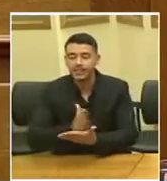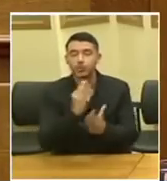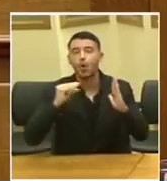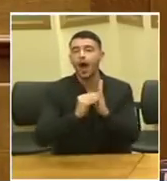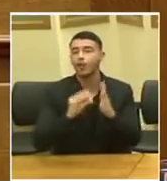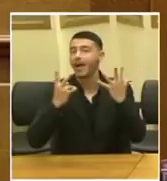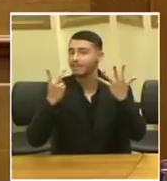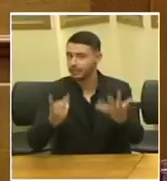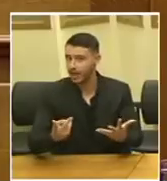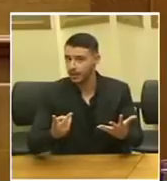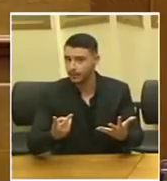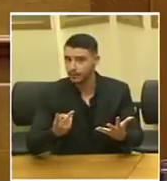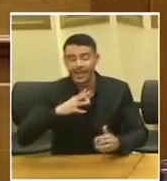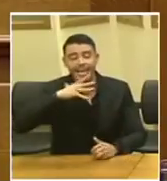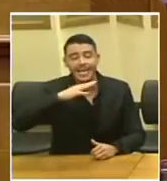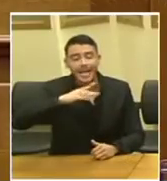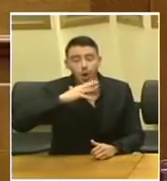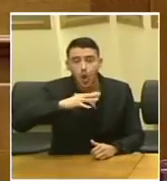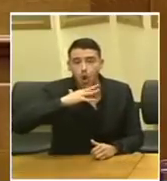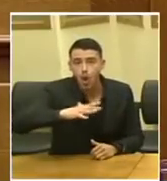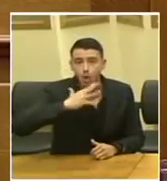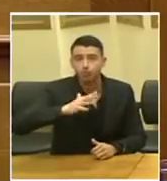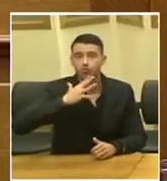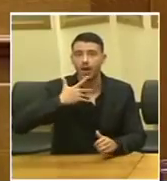ότι πρόκειται η γλώσσα τους και τα άλλα